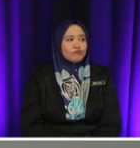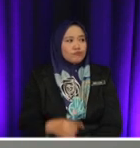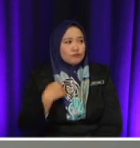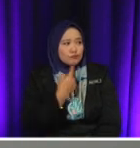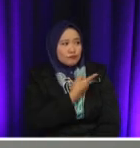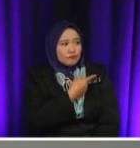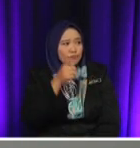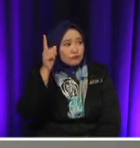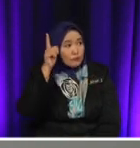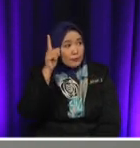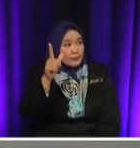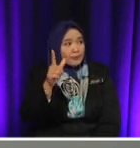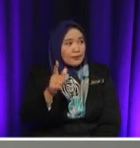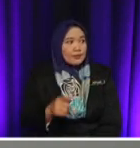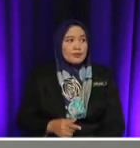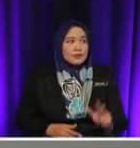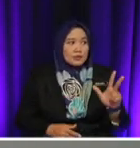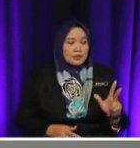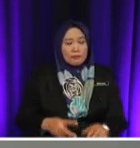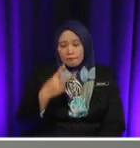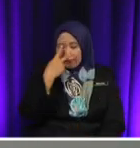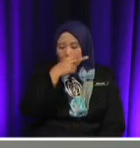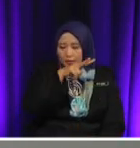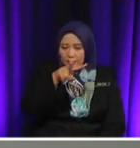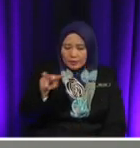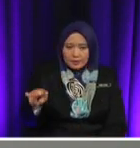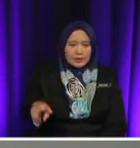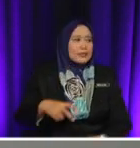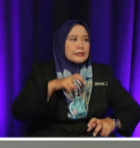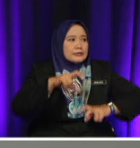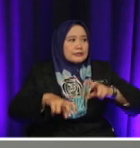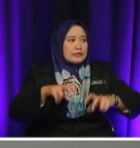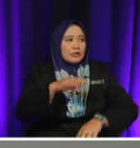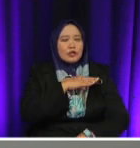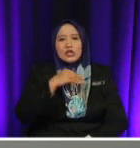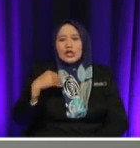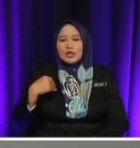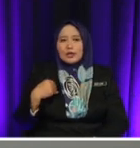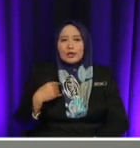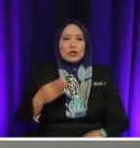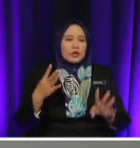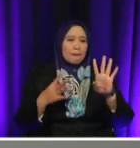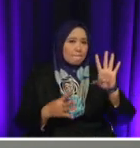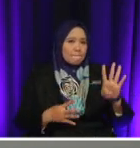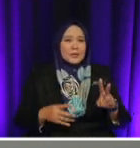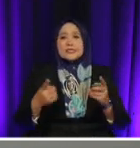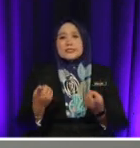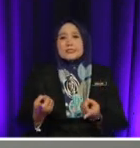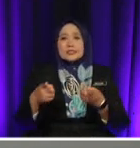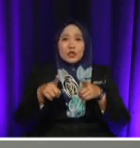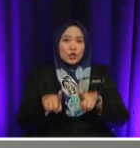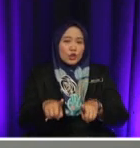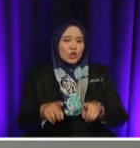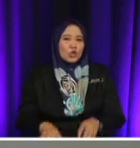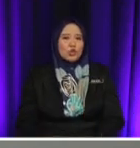itu dan yang terakhir daripada empat ciri penentu tadi adalah situasi eksperimen Oke kita